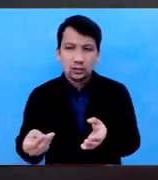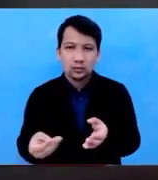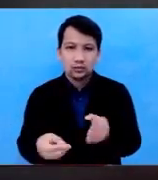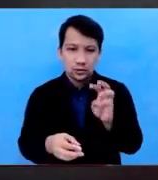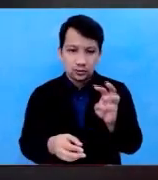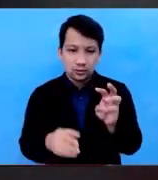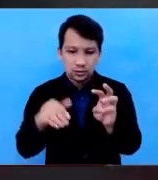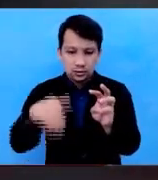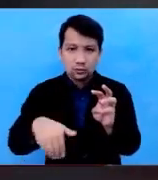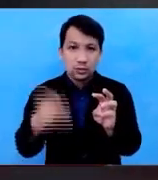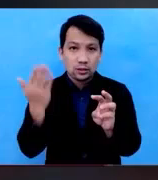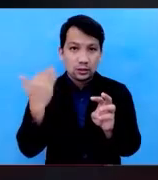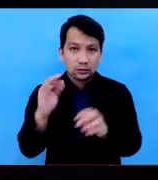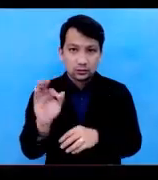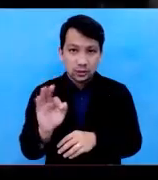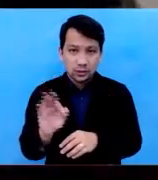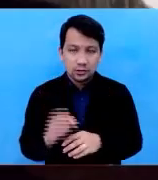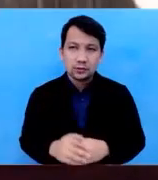noong Biyernes.